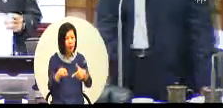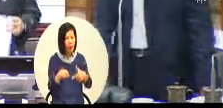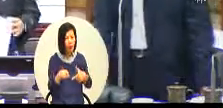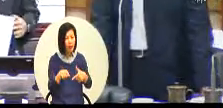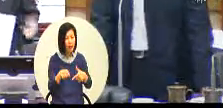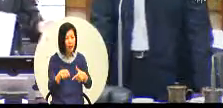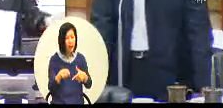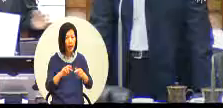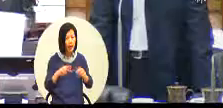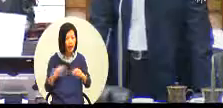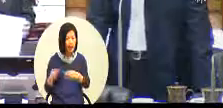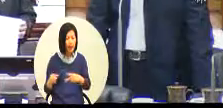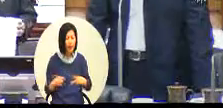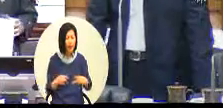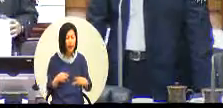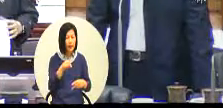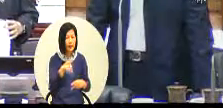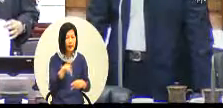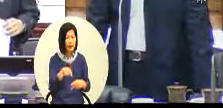部分，我会觉得